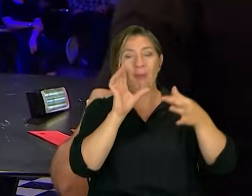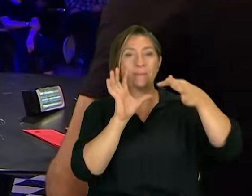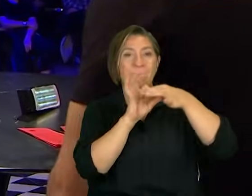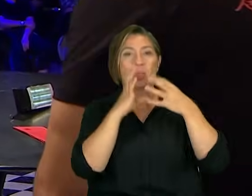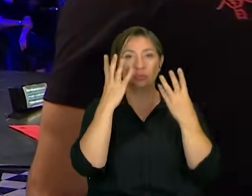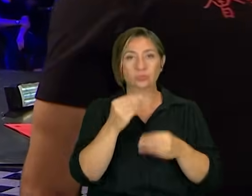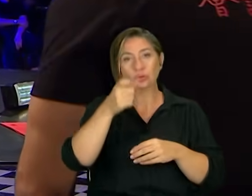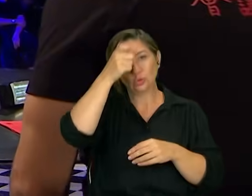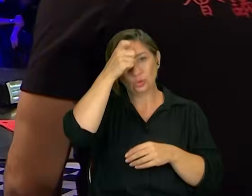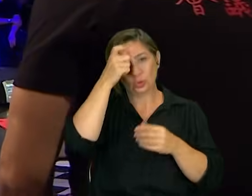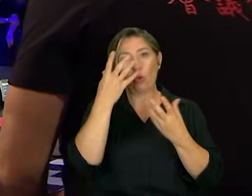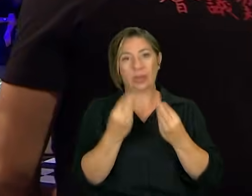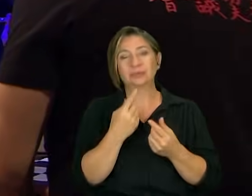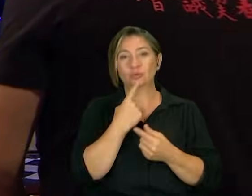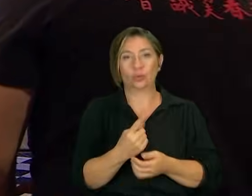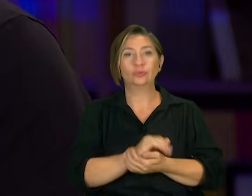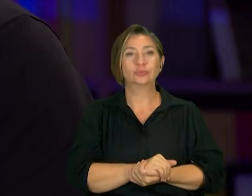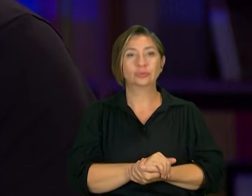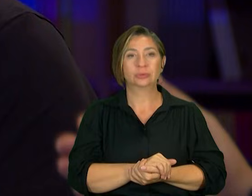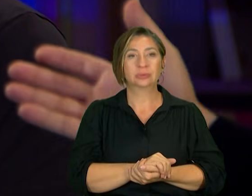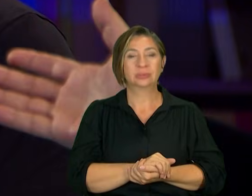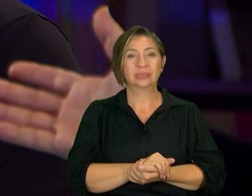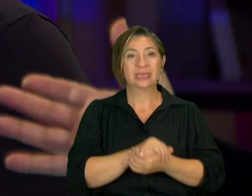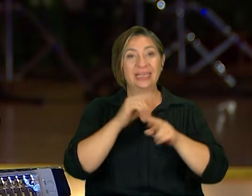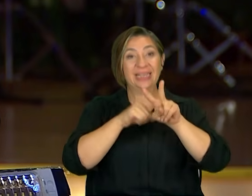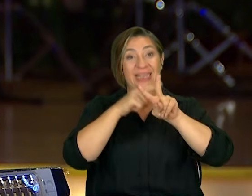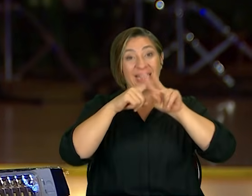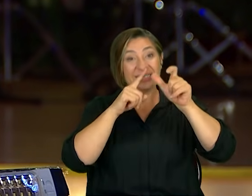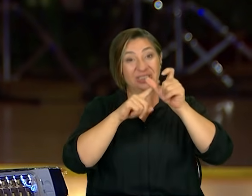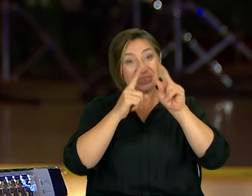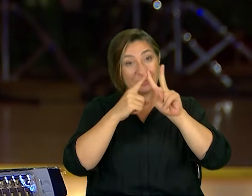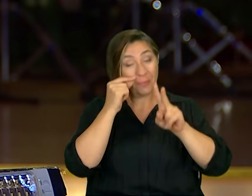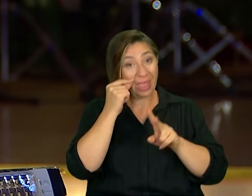bağlantı olduğumuz için Turkey olarak söylüyoruz. Peki Yalçın Bey de